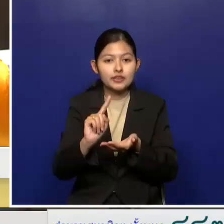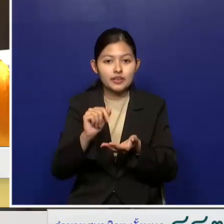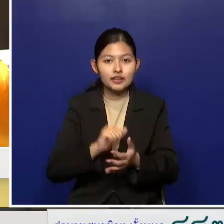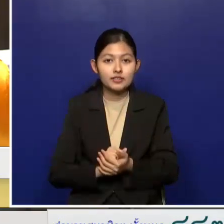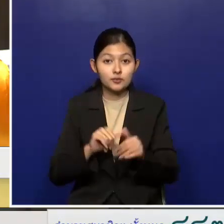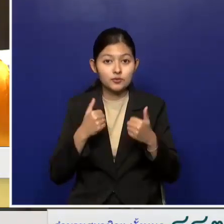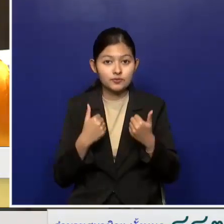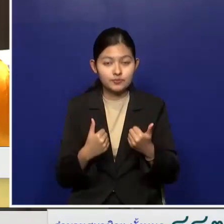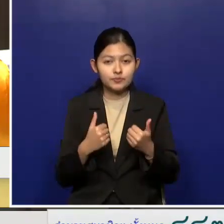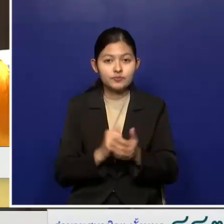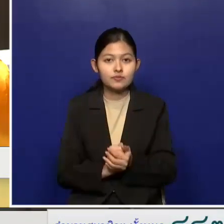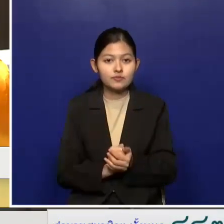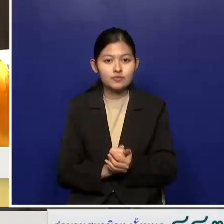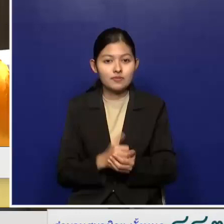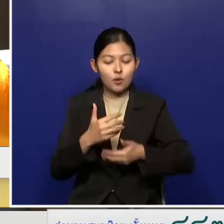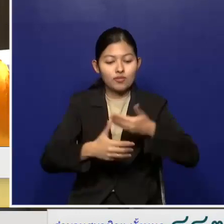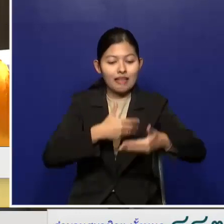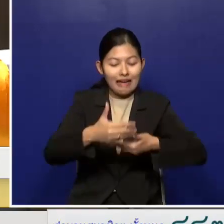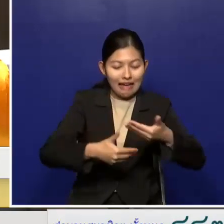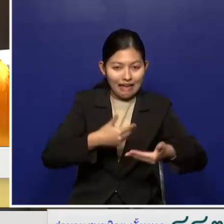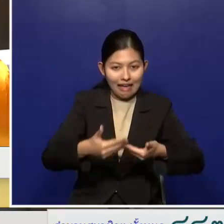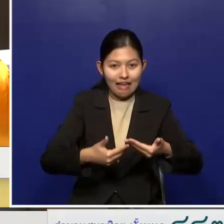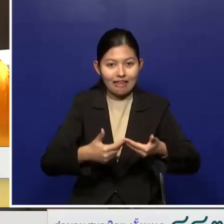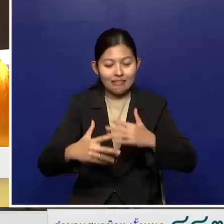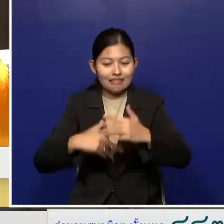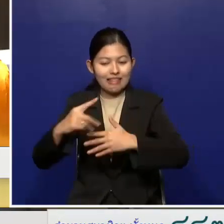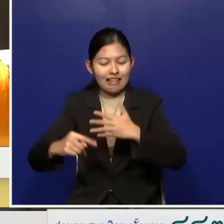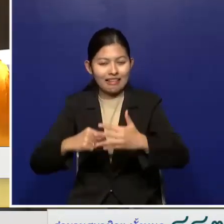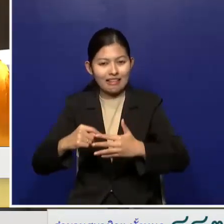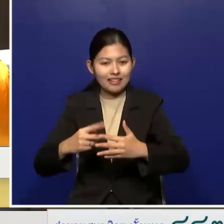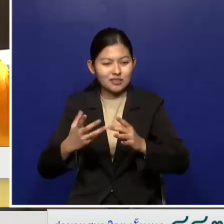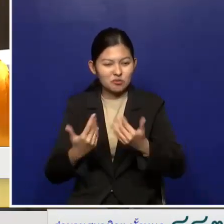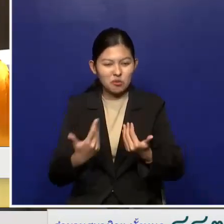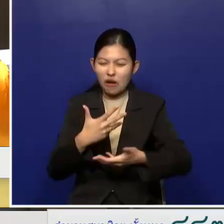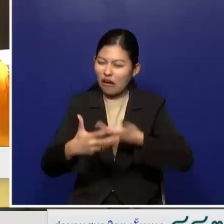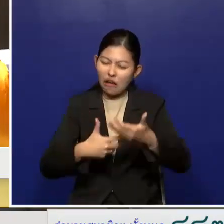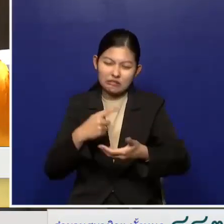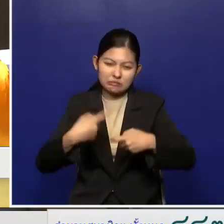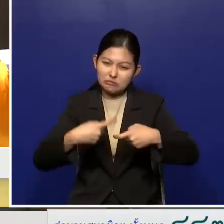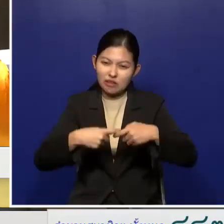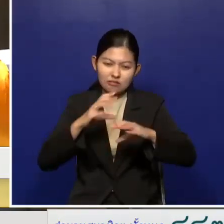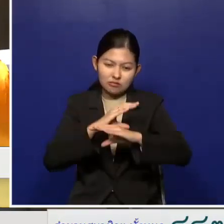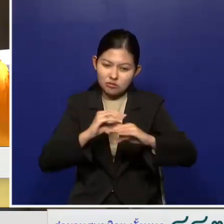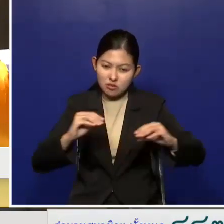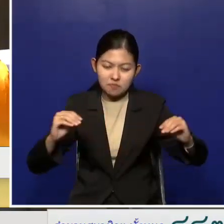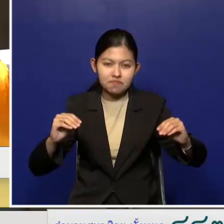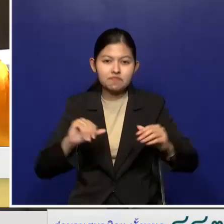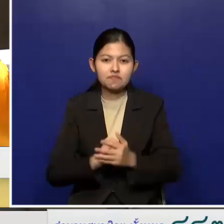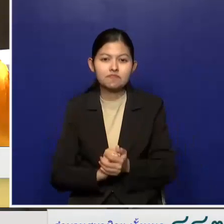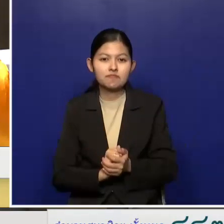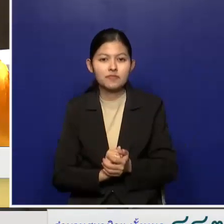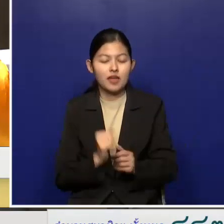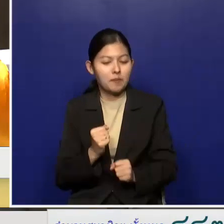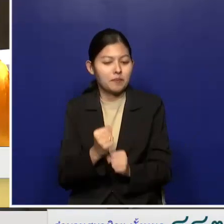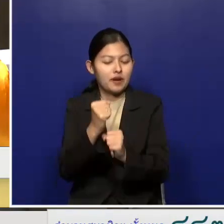อนนี้นะคะพ่อค้าแม่ค้าตลาดนัดเนี่ยบ่นว่าเงียบมากเศรษฐกิจที่ขับเคลื่อนจังหวัดเ